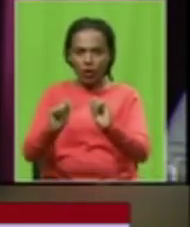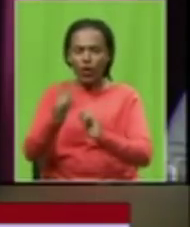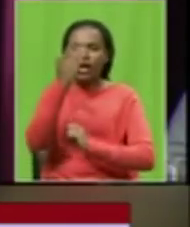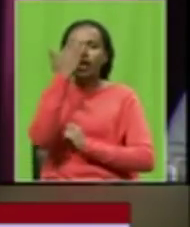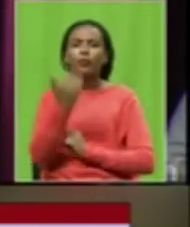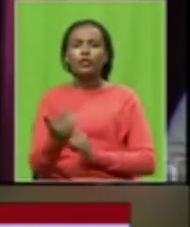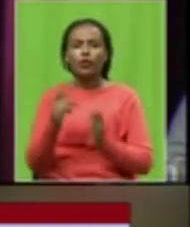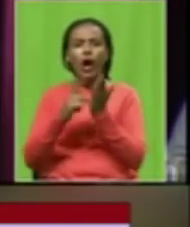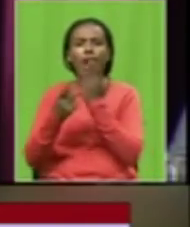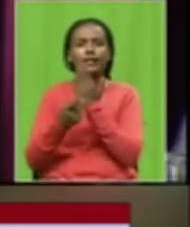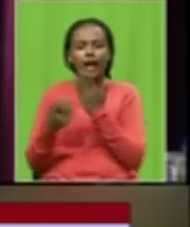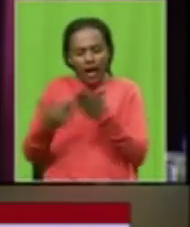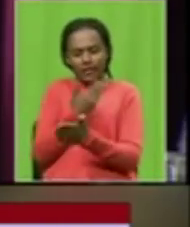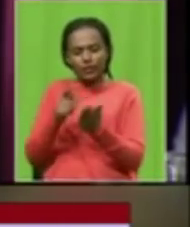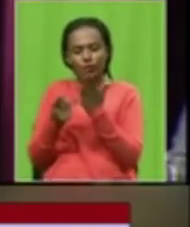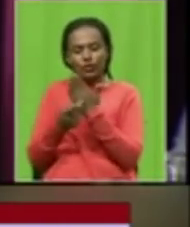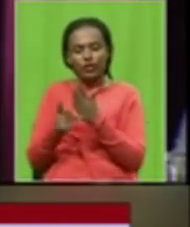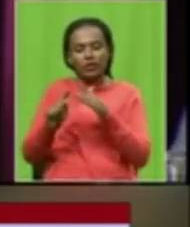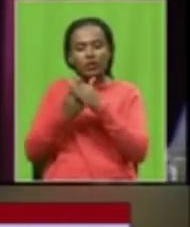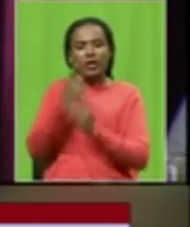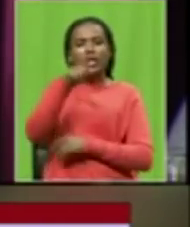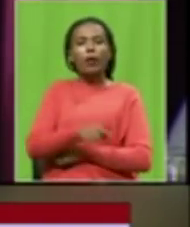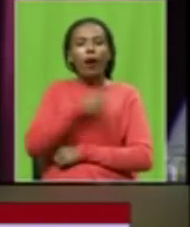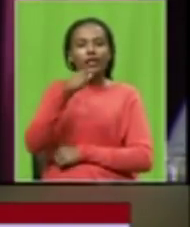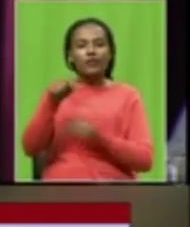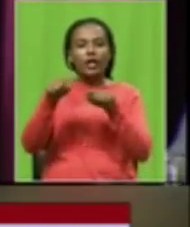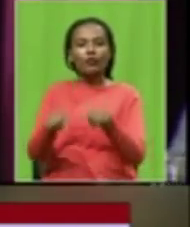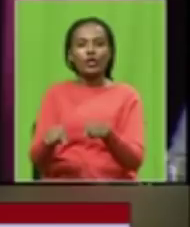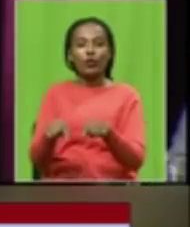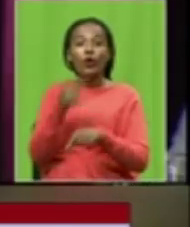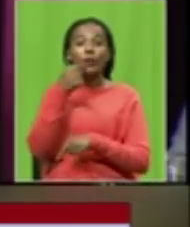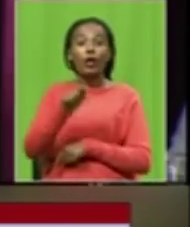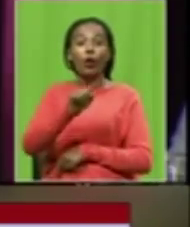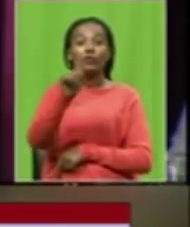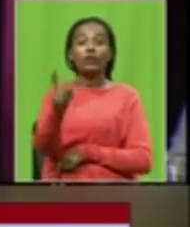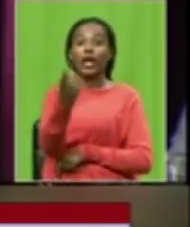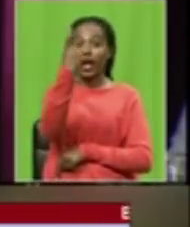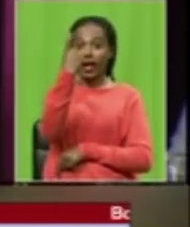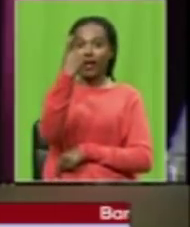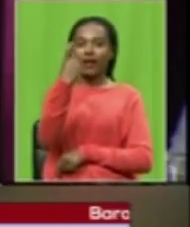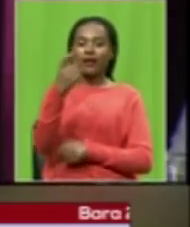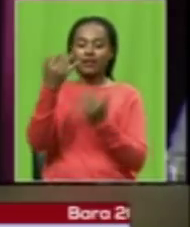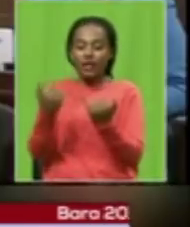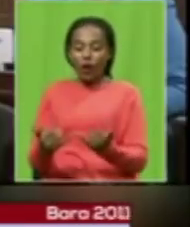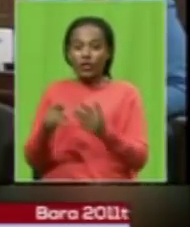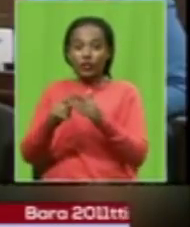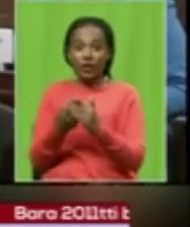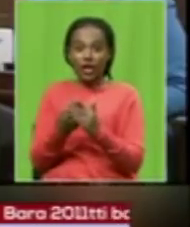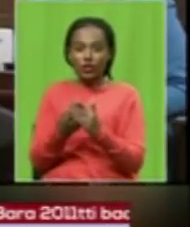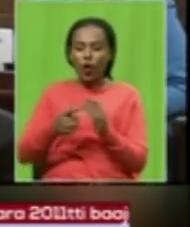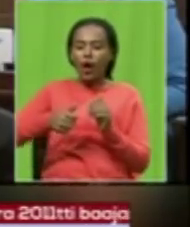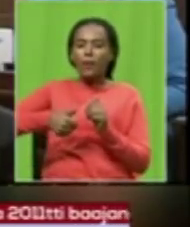addis piroojekt majammar yemmaasfelligaw zandiroo lamilee xiyyaaqee iskaahun ijammarnaachaw